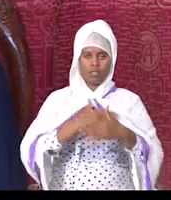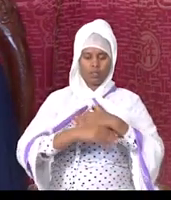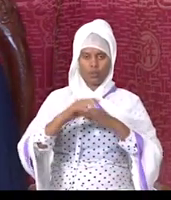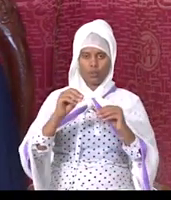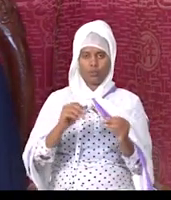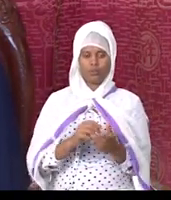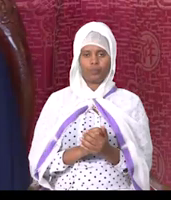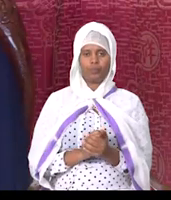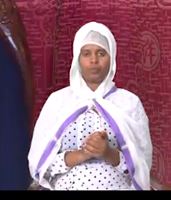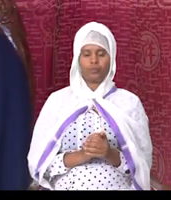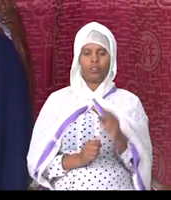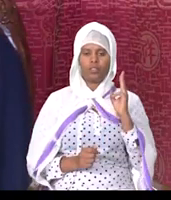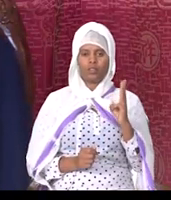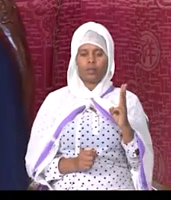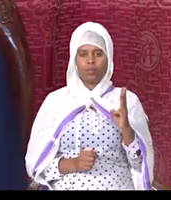زخنه مالتي